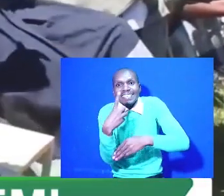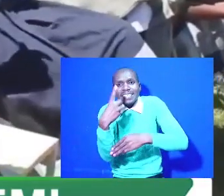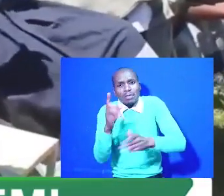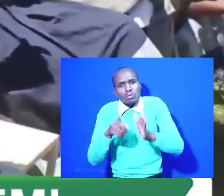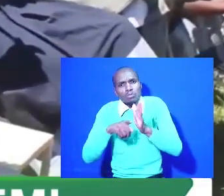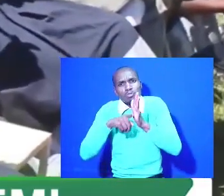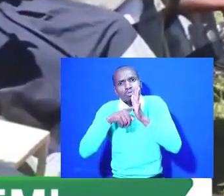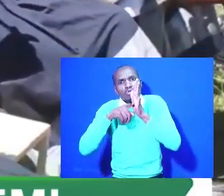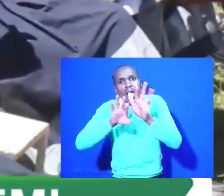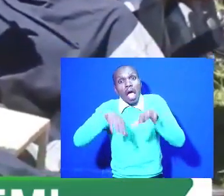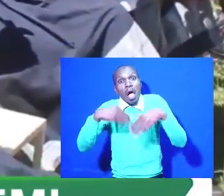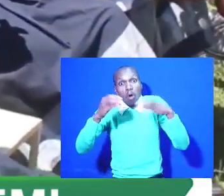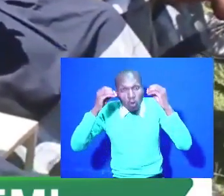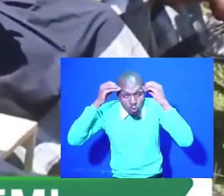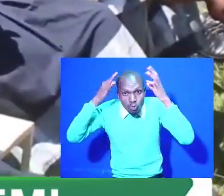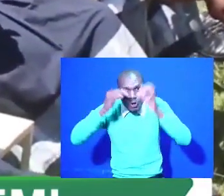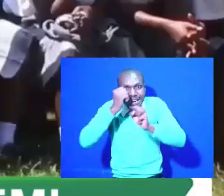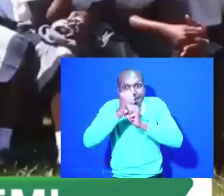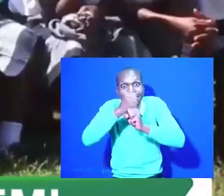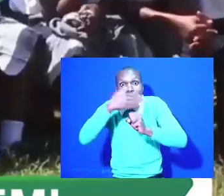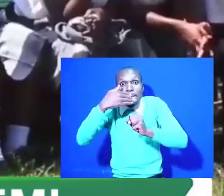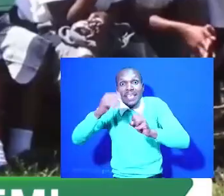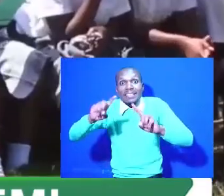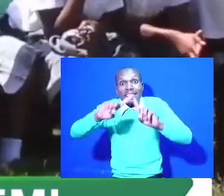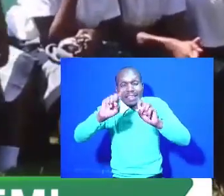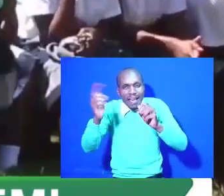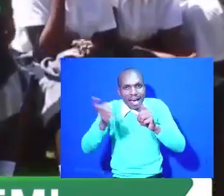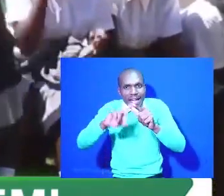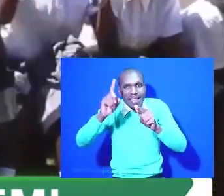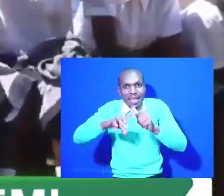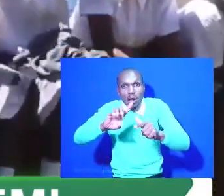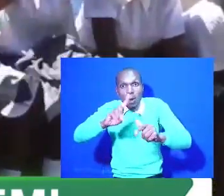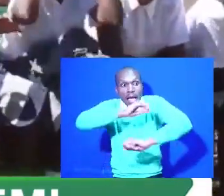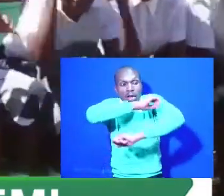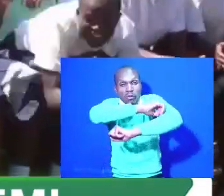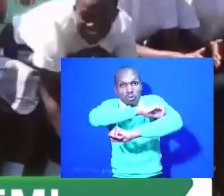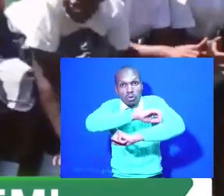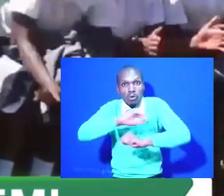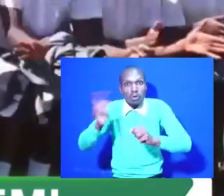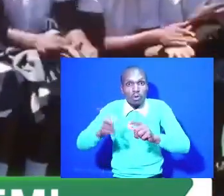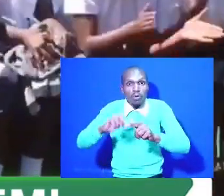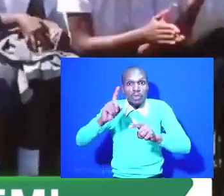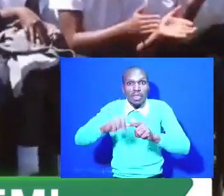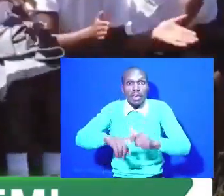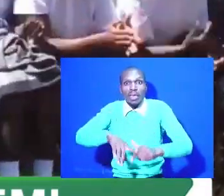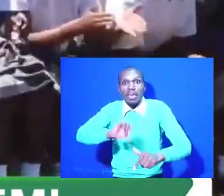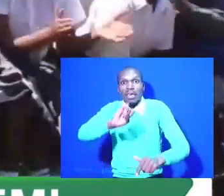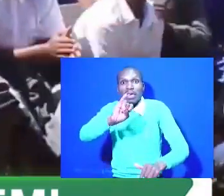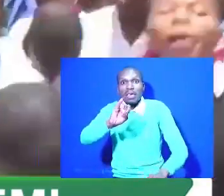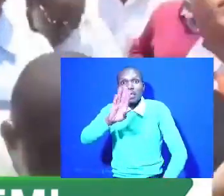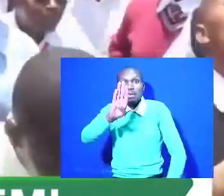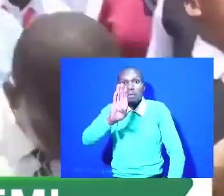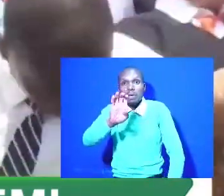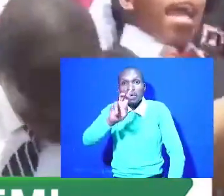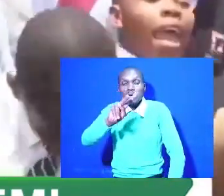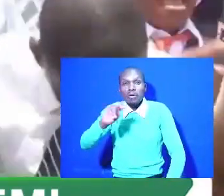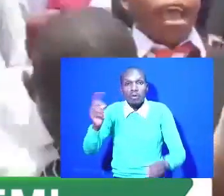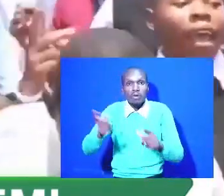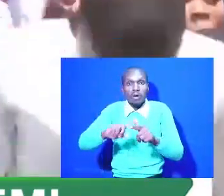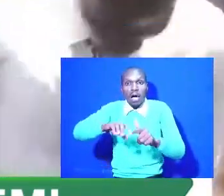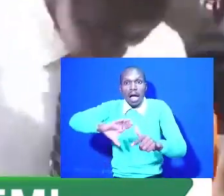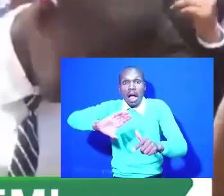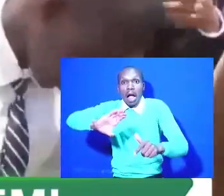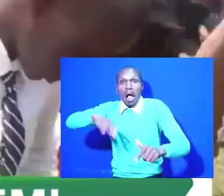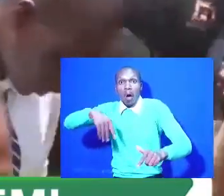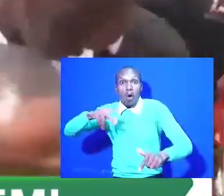asensemo ya masomo. Ime skuru ya Nyamagua Mixed Secondary yego toka ime ye wadia ibeno ebunge ya Nyalibari Chache e county